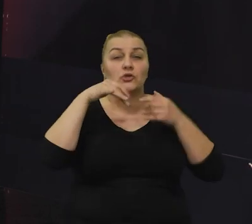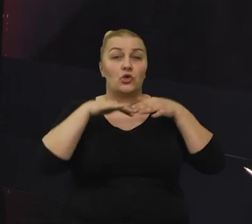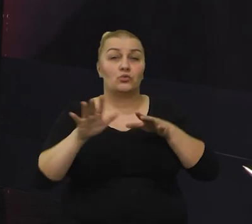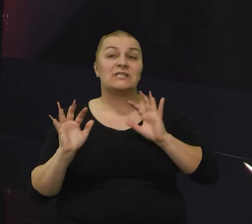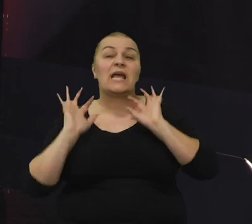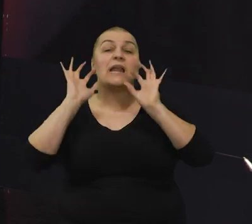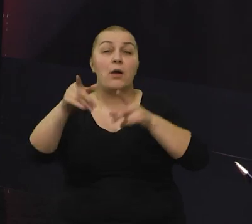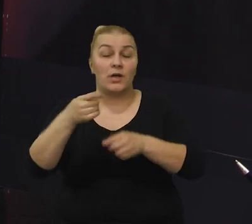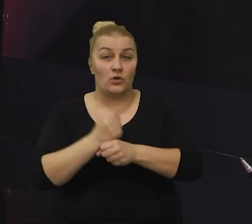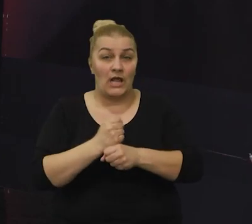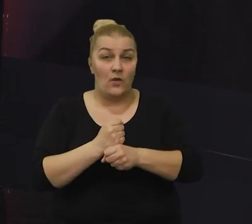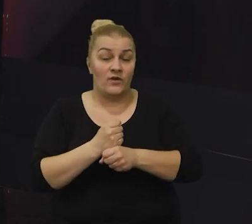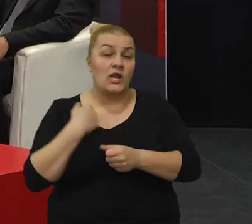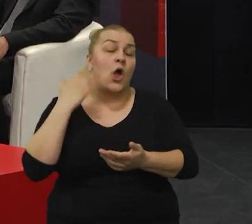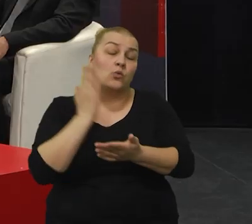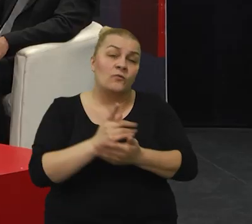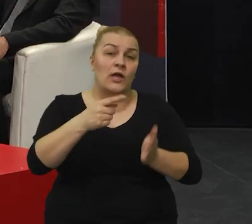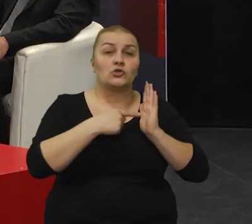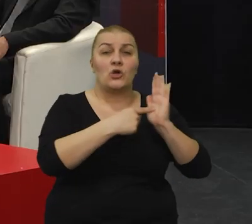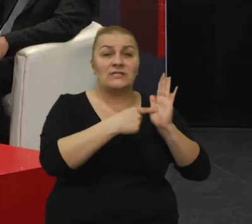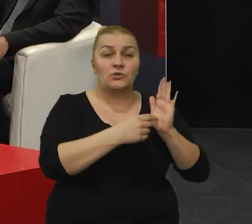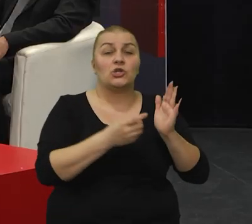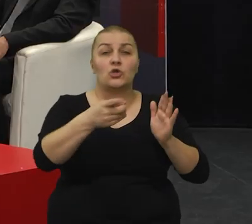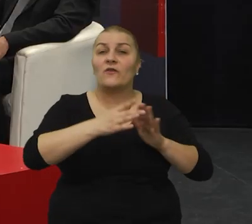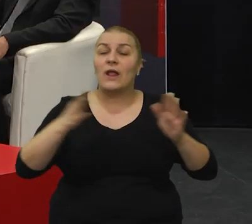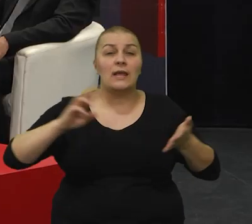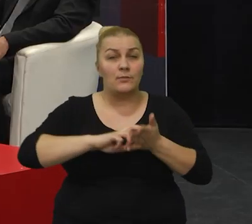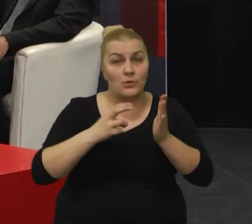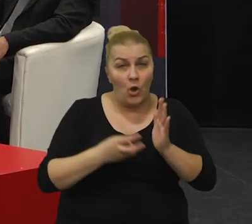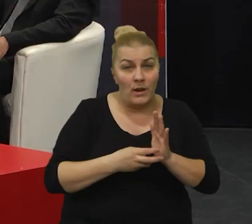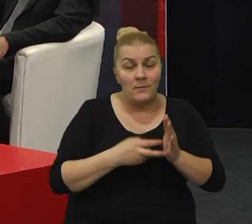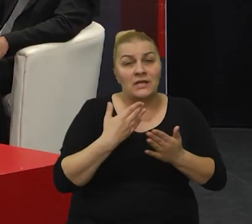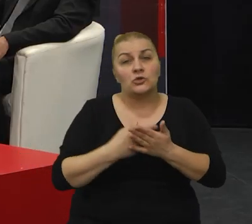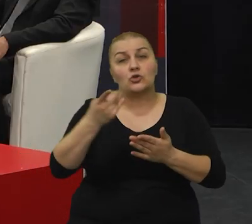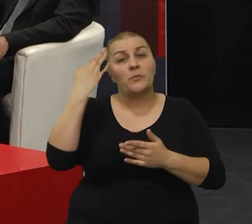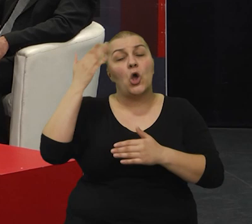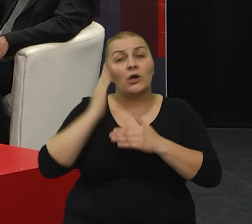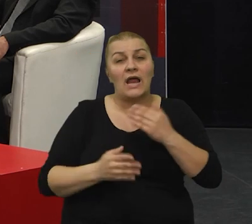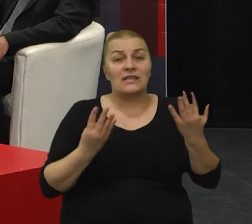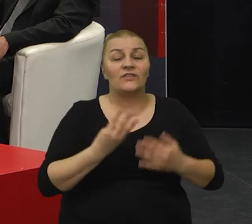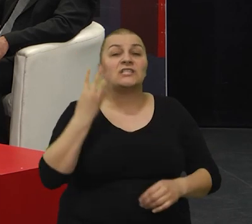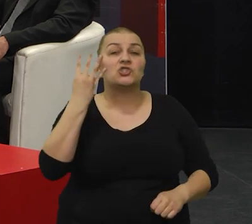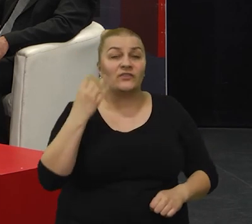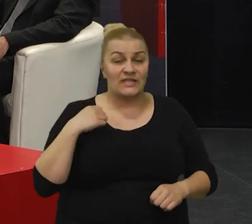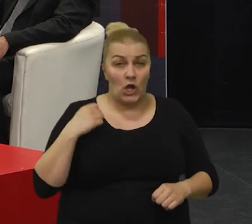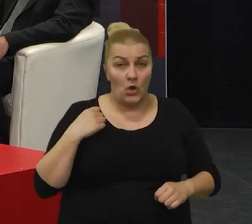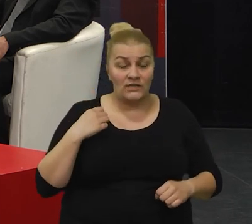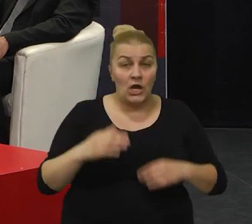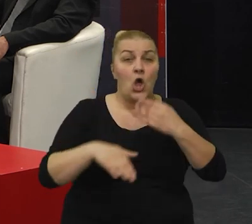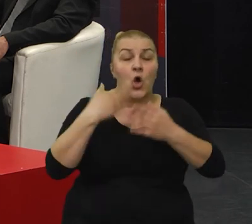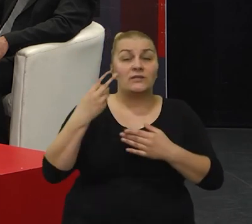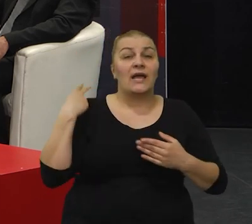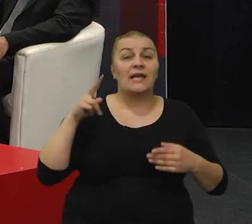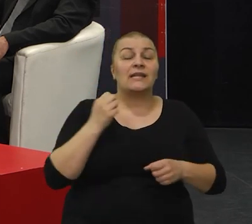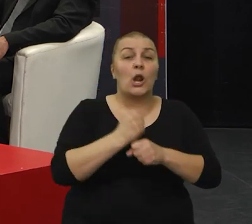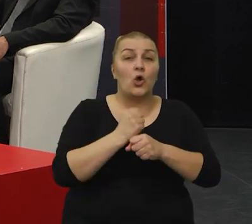200 ljudi za napadno djelovanje. Ja uvijek to ističem, taj problem, jer to je bilo kraj 94. godine. Onda